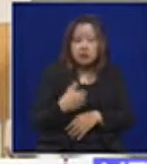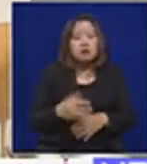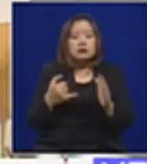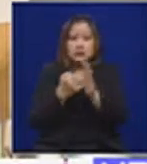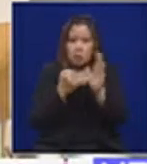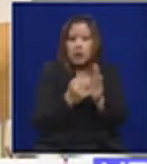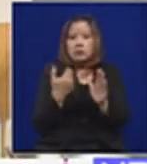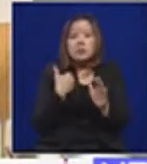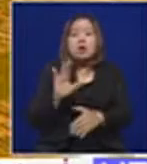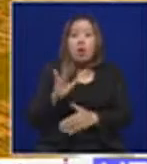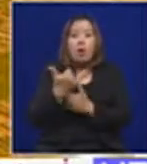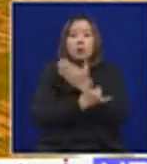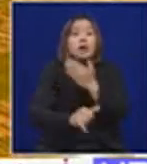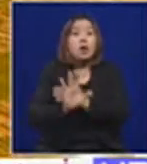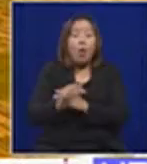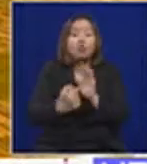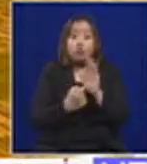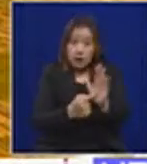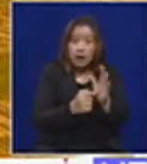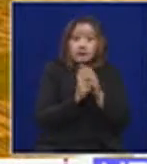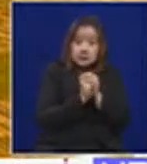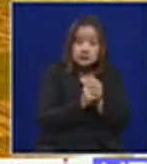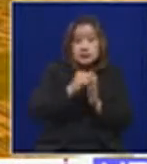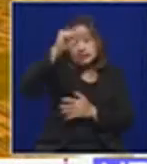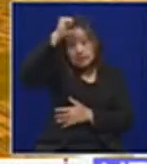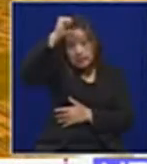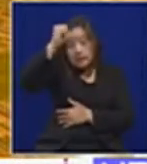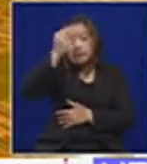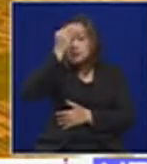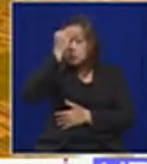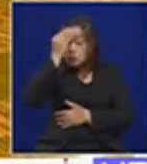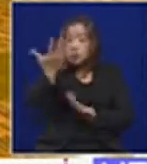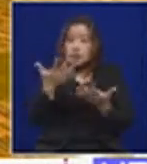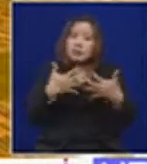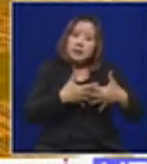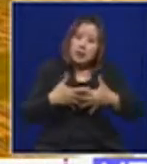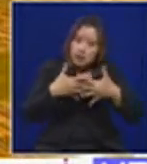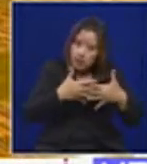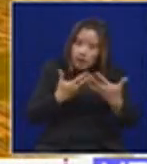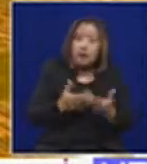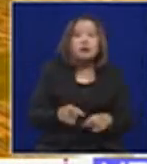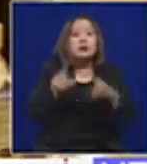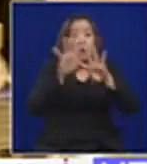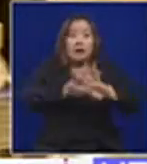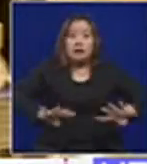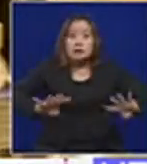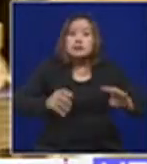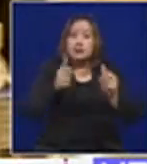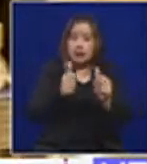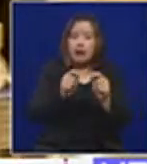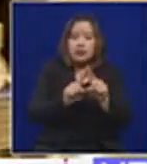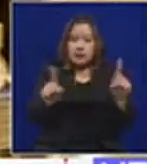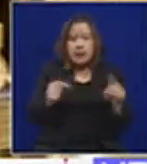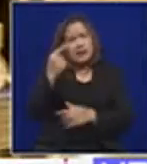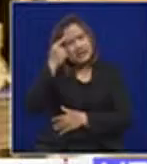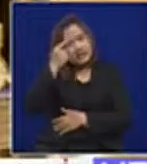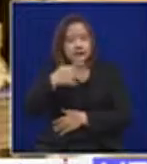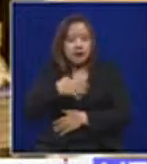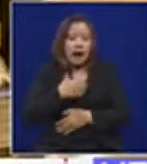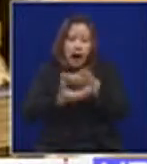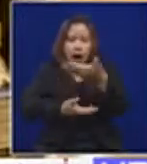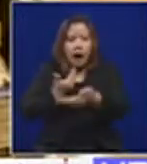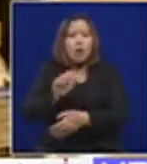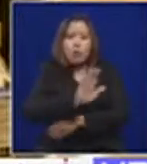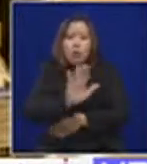ที่มีศักยภาพเช่นจีนอินเดียญี่ปุ่นสหรัฐอเมริกาและอาเซียนแต่การจะรุกตลาดในแต่ละประเท